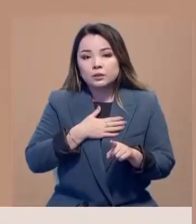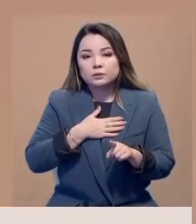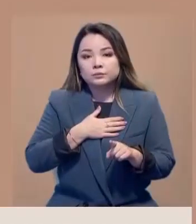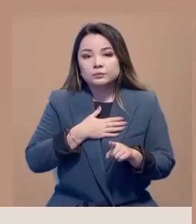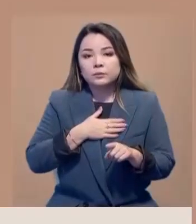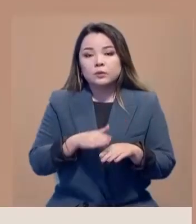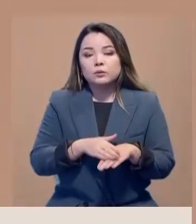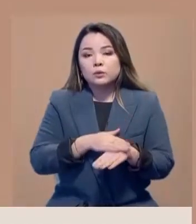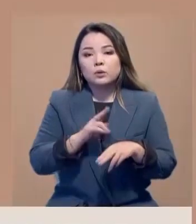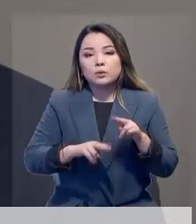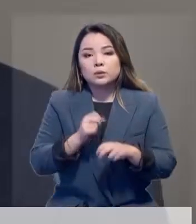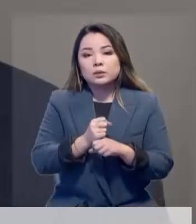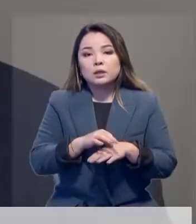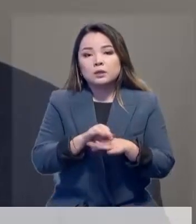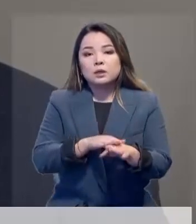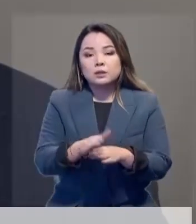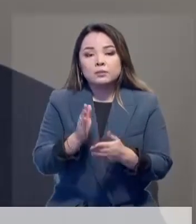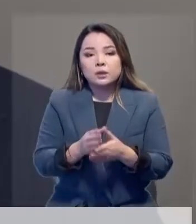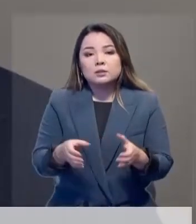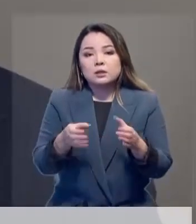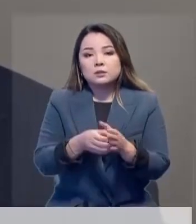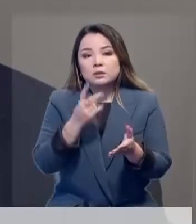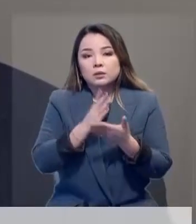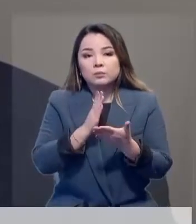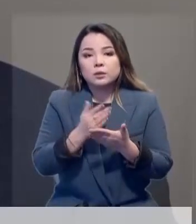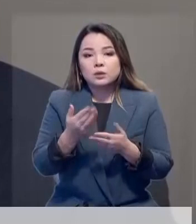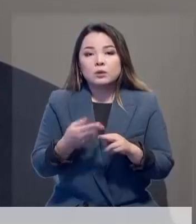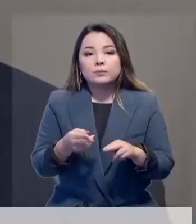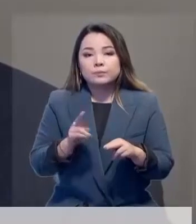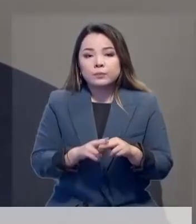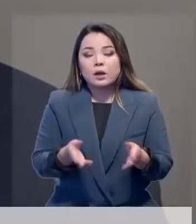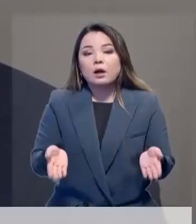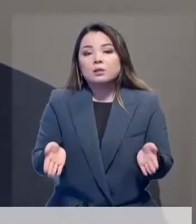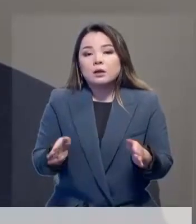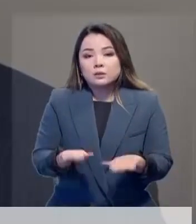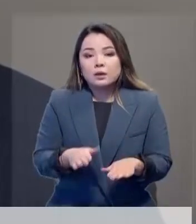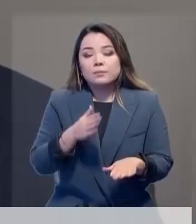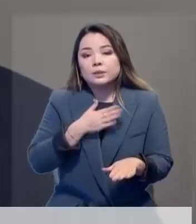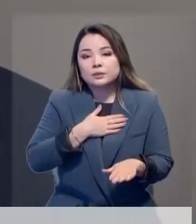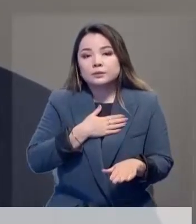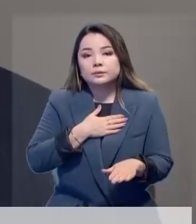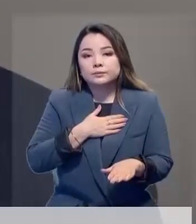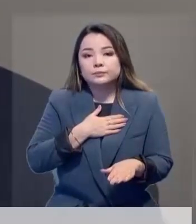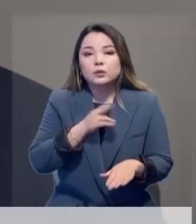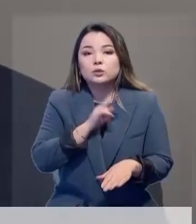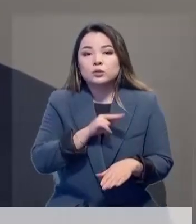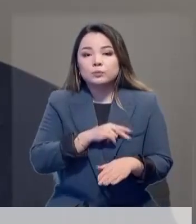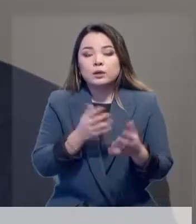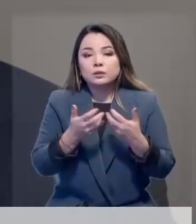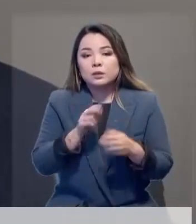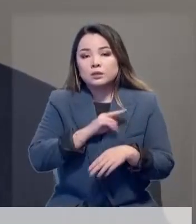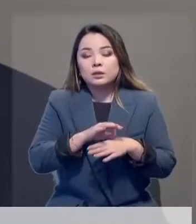біздің ұзақ құрылыстар бітіру керек біз. Қалған біздің жұмыс істеп